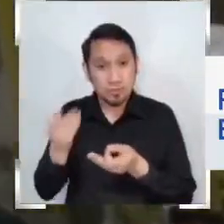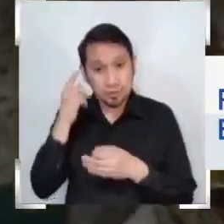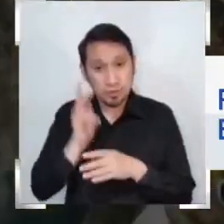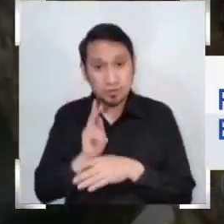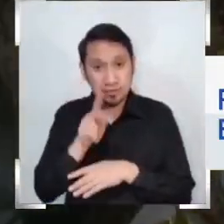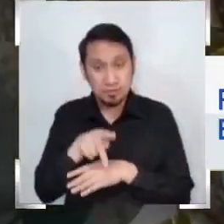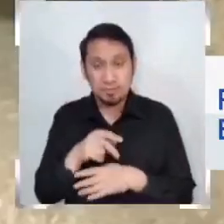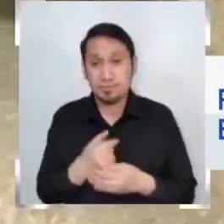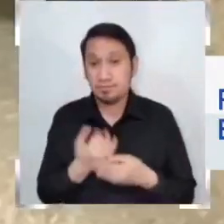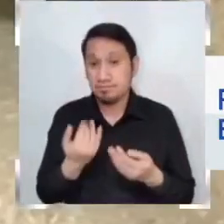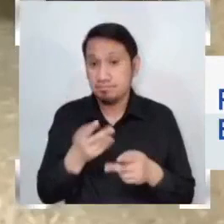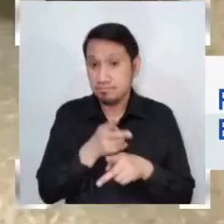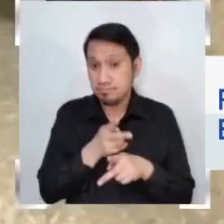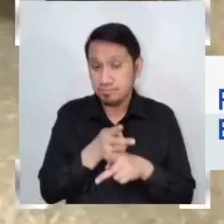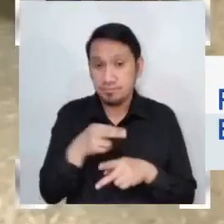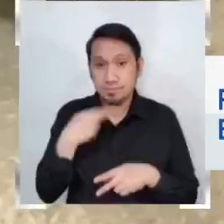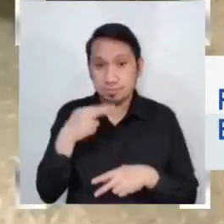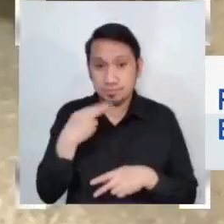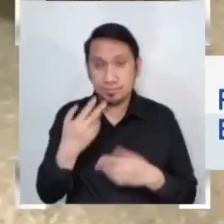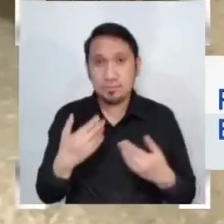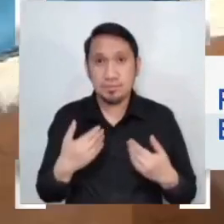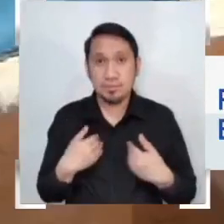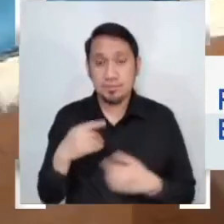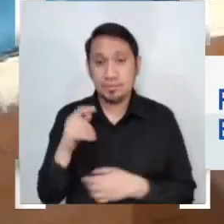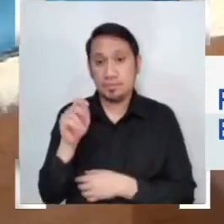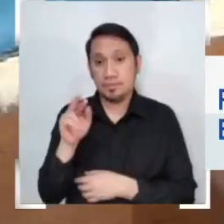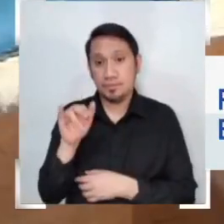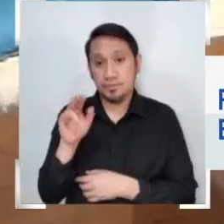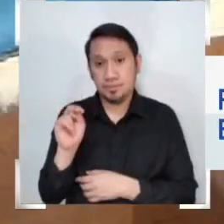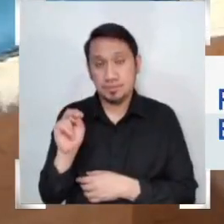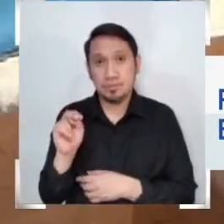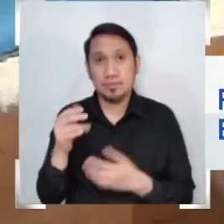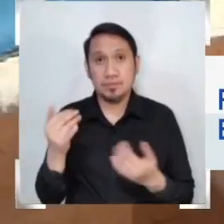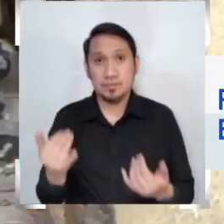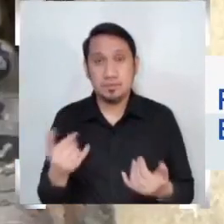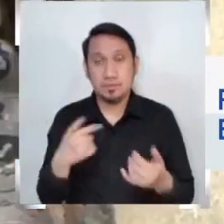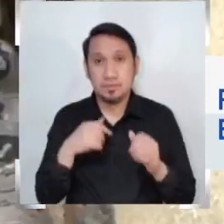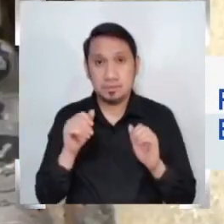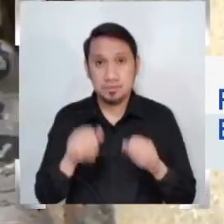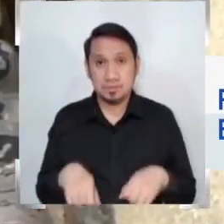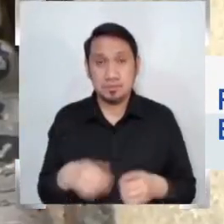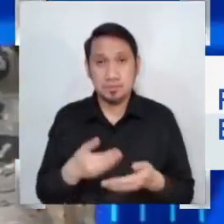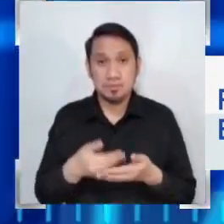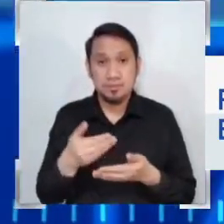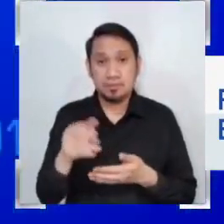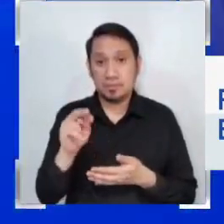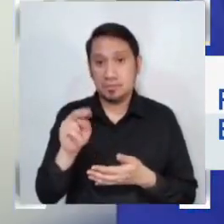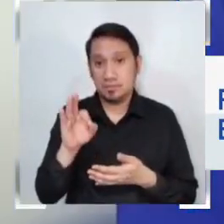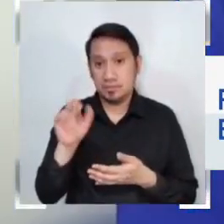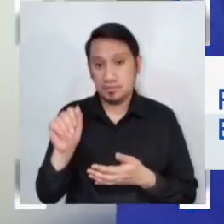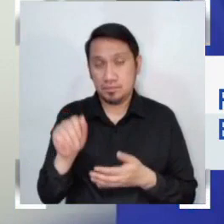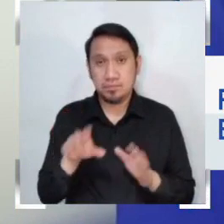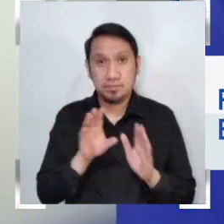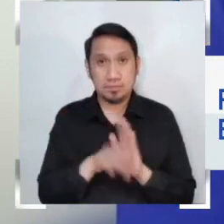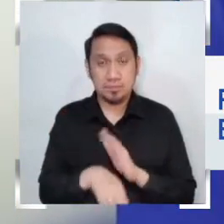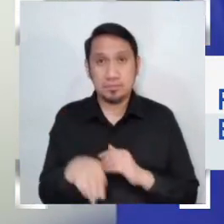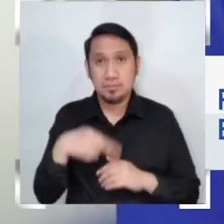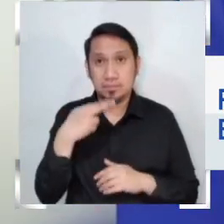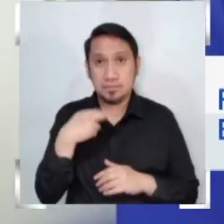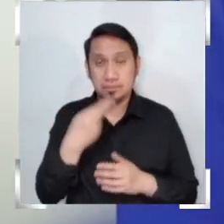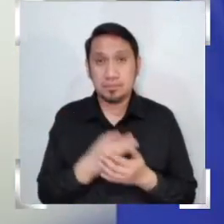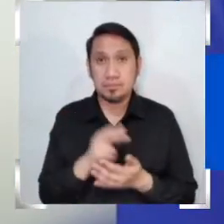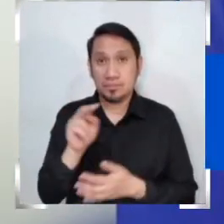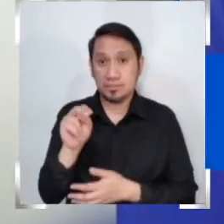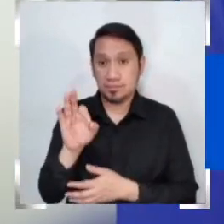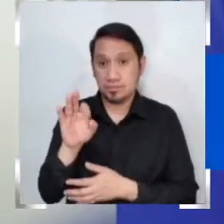Bigas, i-repeal ang Rice Tarification Law para pwede uling makapagbenta ang NFA ng murang bigas sa merkado. Yung NFA, ang